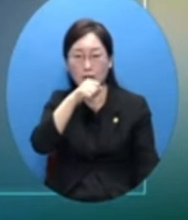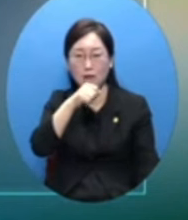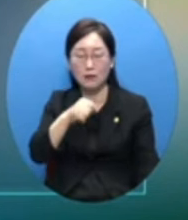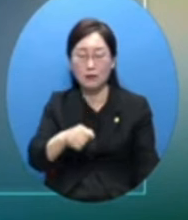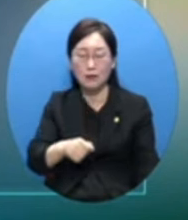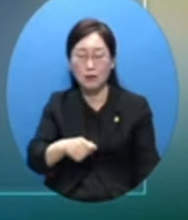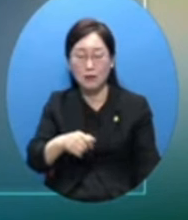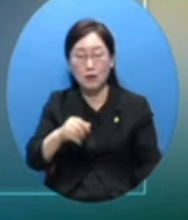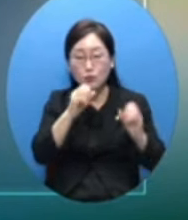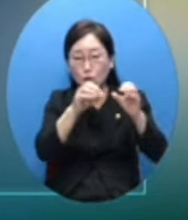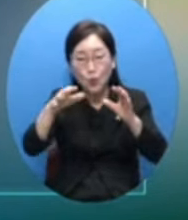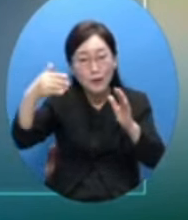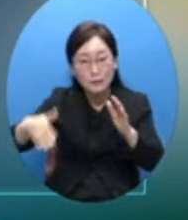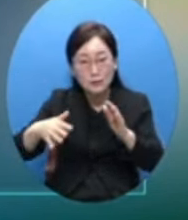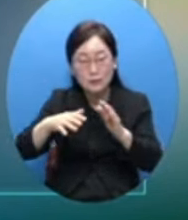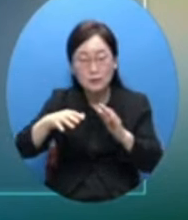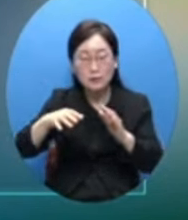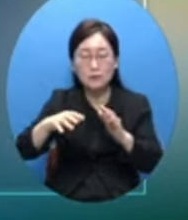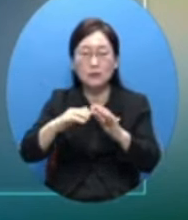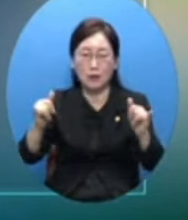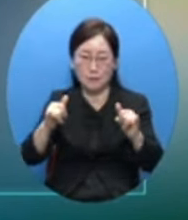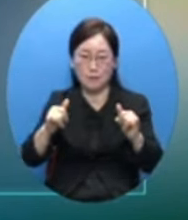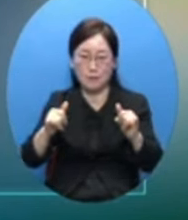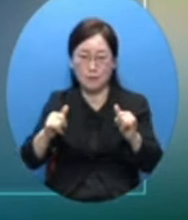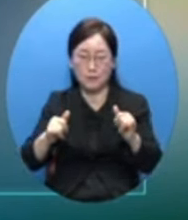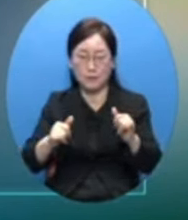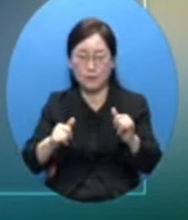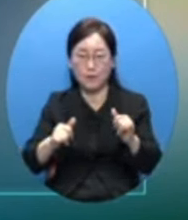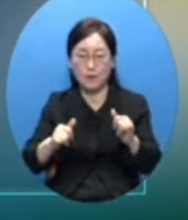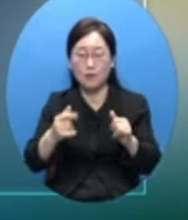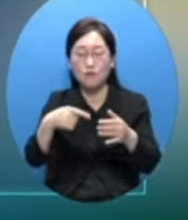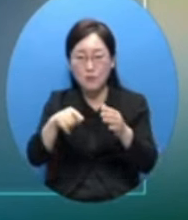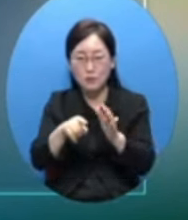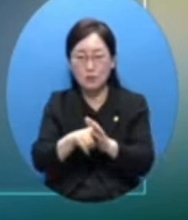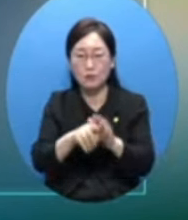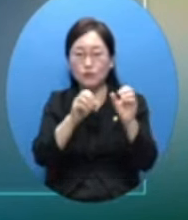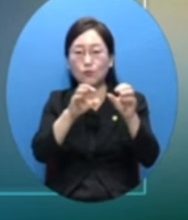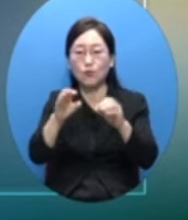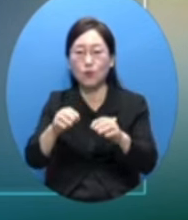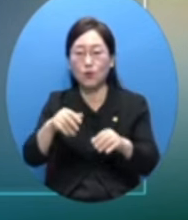위해서 아프리카 말리로 간 권지상 선교사님이 계십니다.